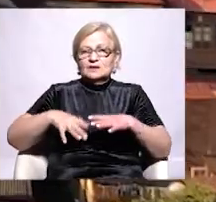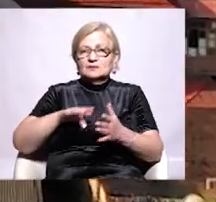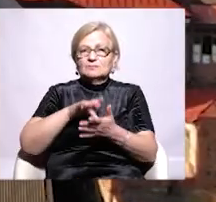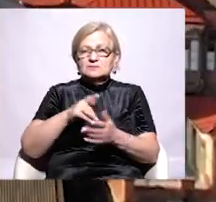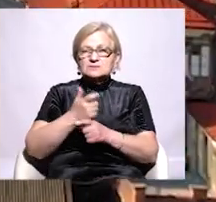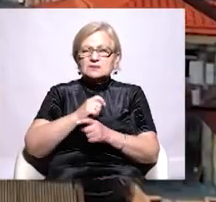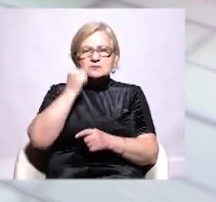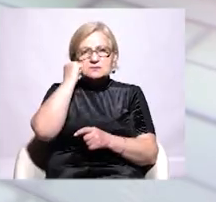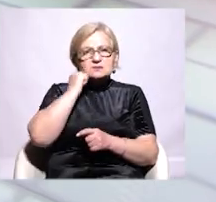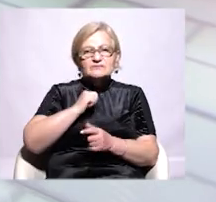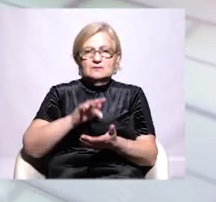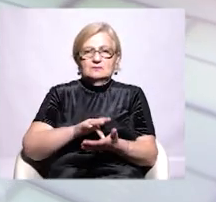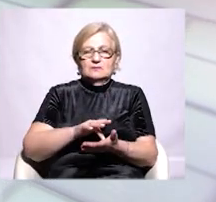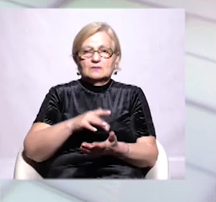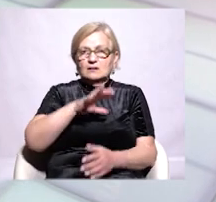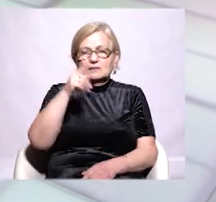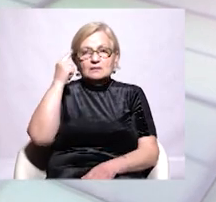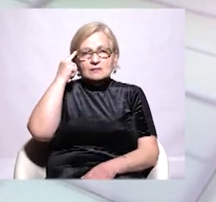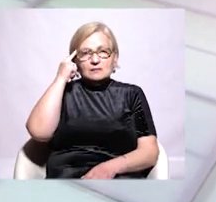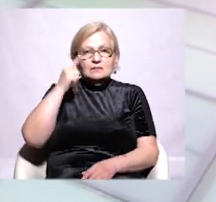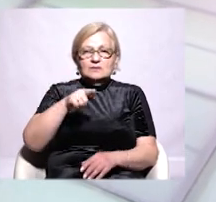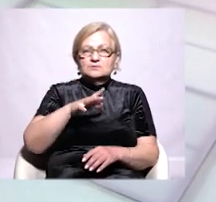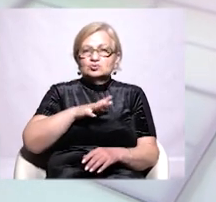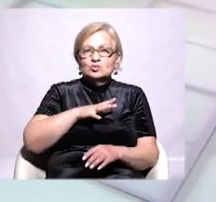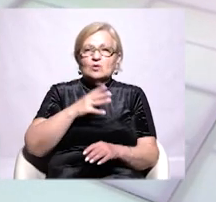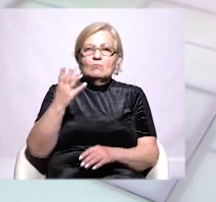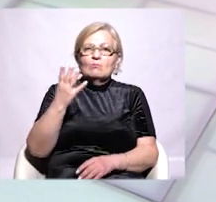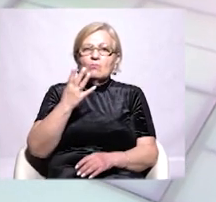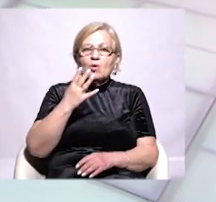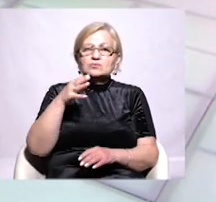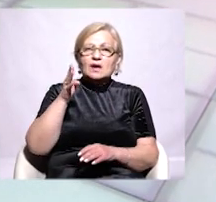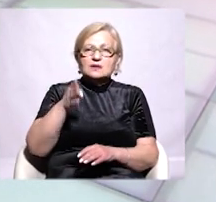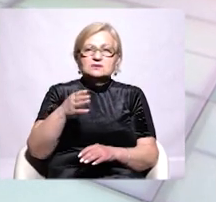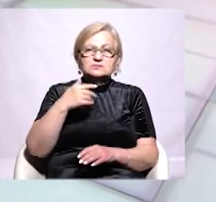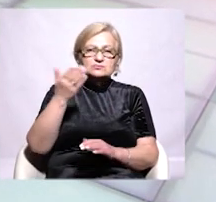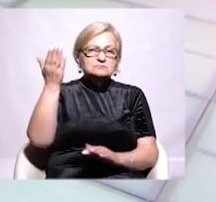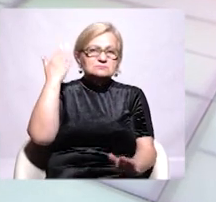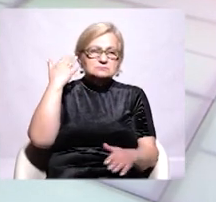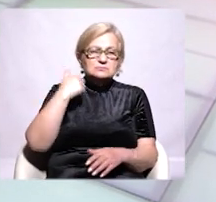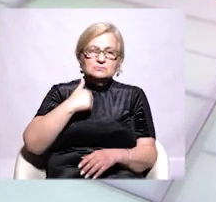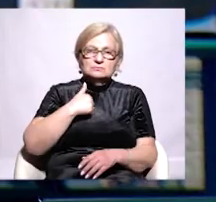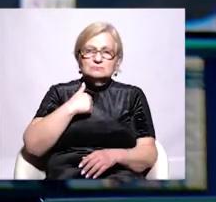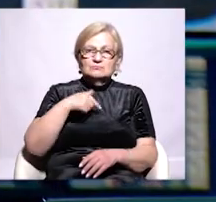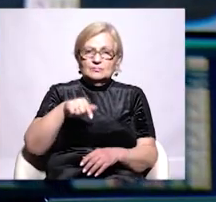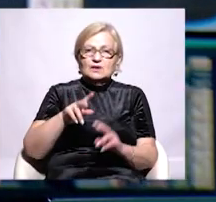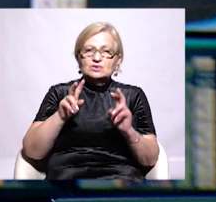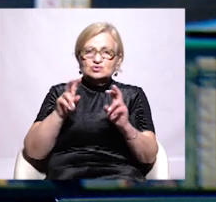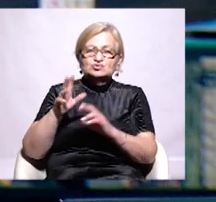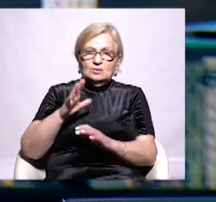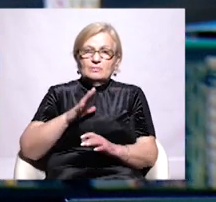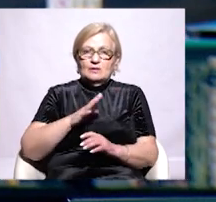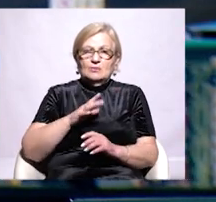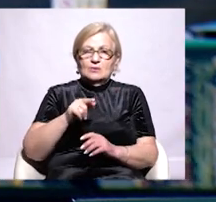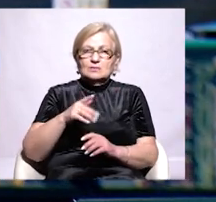საკმაოდ ძველი ქალაქია. Ფიქრობენ, რომ ჩვენ წელთა აღრიცხვამდე მე-4000-წლეულში აქ უკვე იყო გარკვეული ნიშნები იმისა,